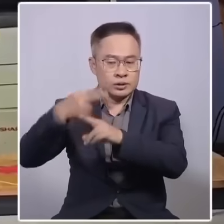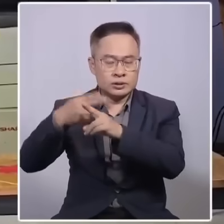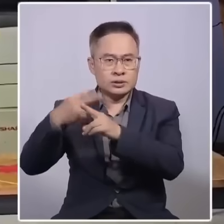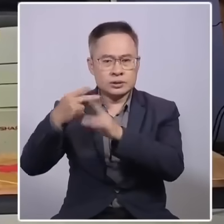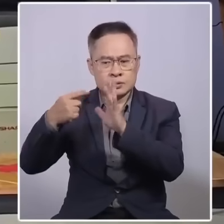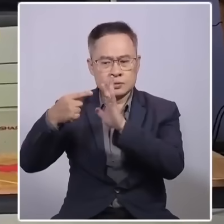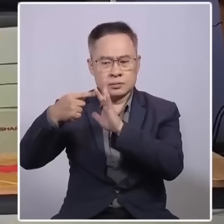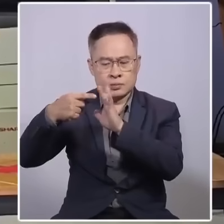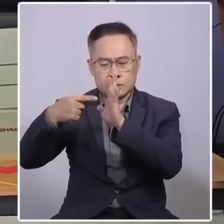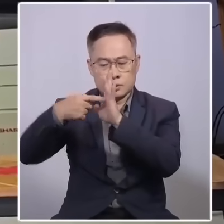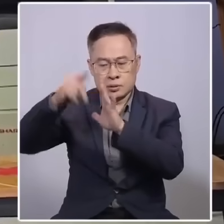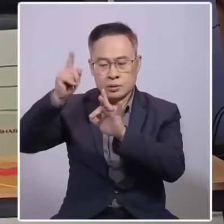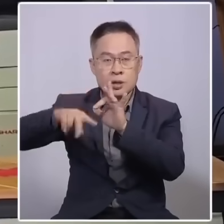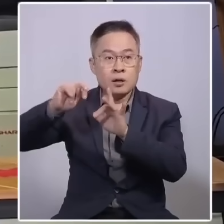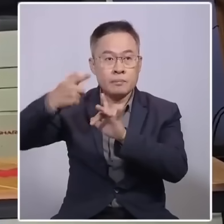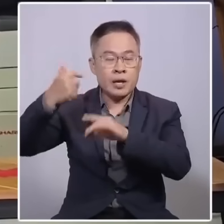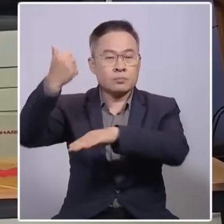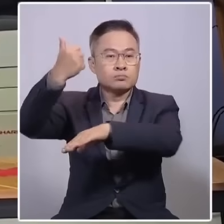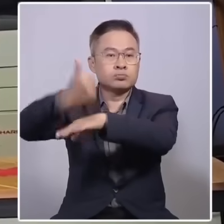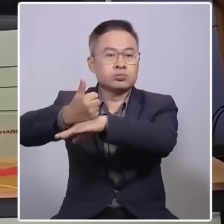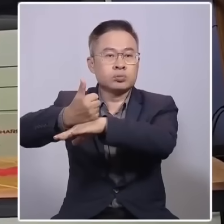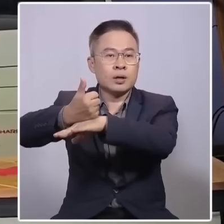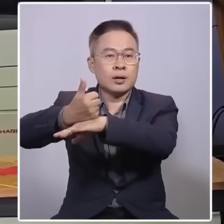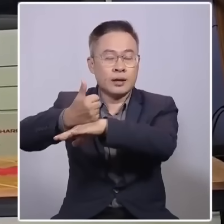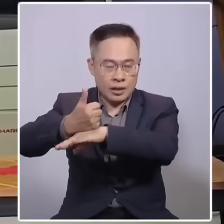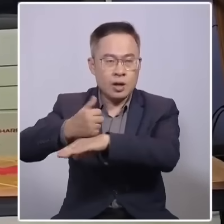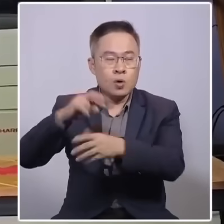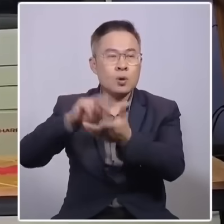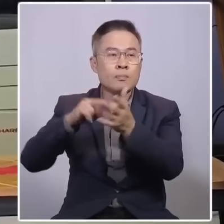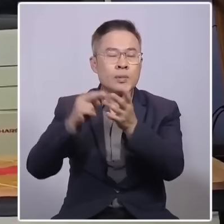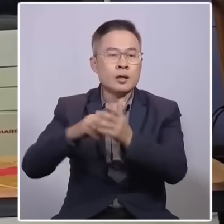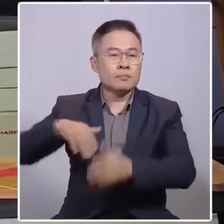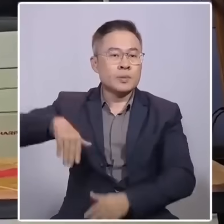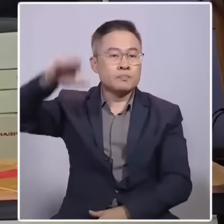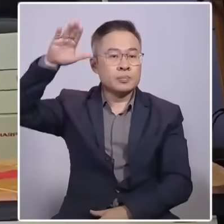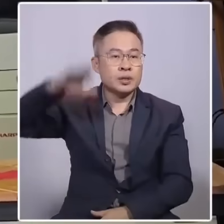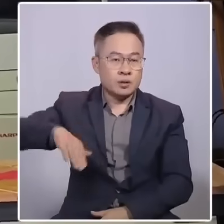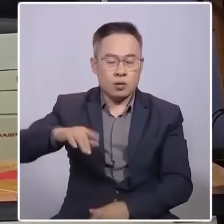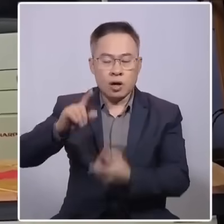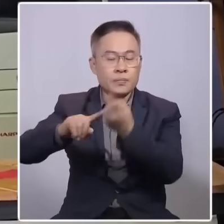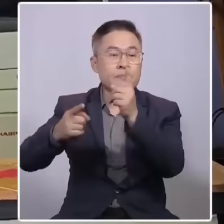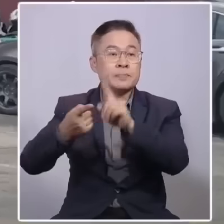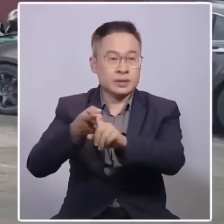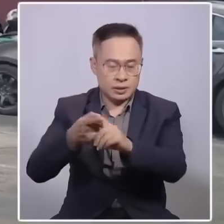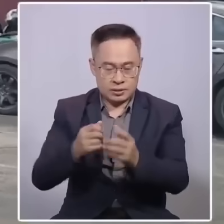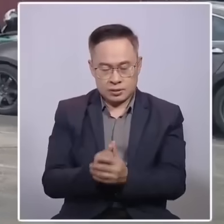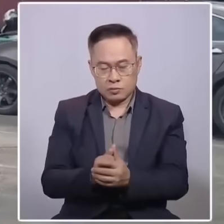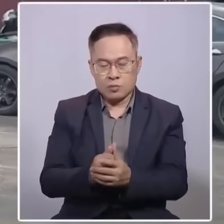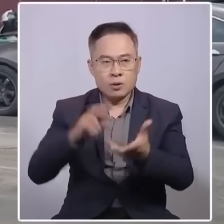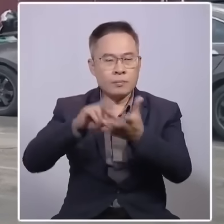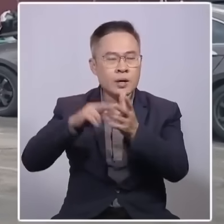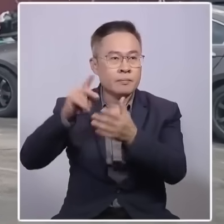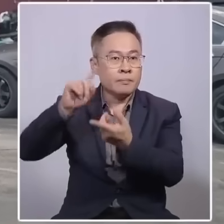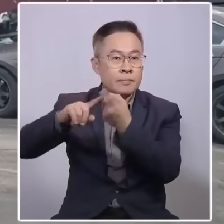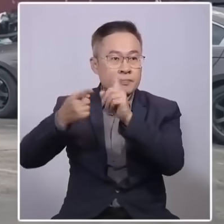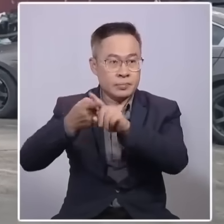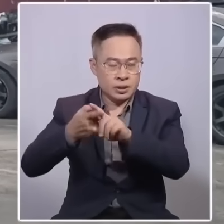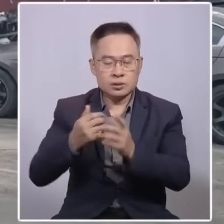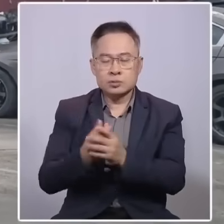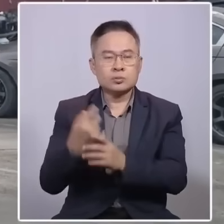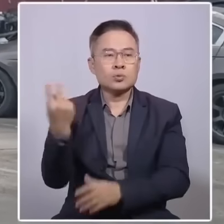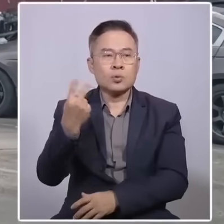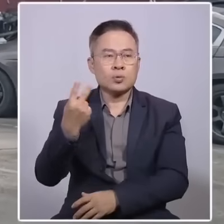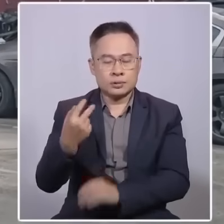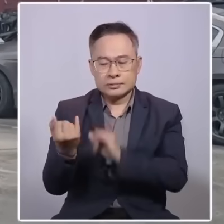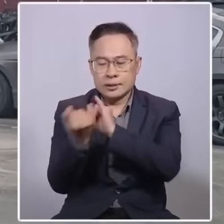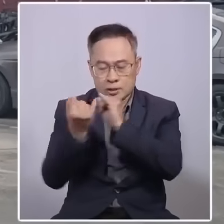แก่ในสมัยก่อนเนี่ยเขามาจับผูกข้อไม้ข้อมือว่าให้ทั้งคู่เนี่ยเป็นเกลอกันก็คือเป็นเพื่อนสนิทจนตัวเองเนี่ยกับกับ